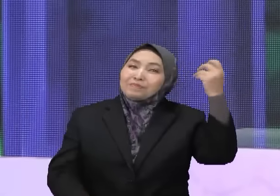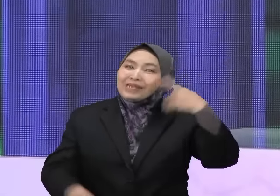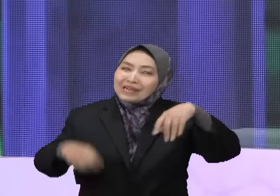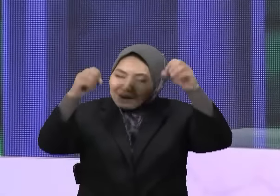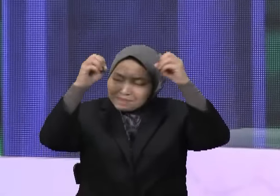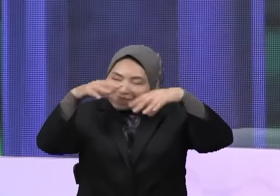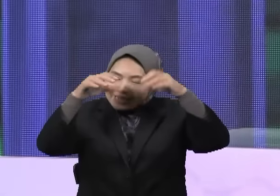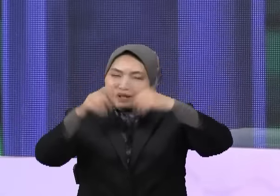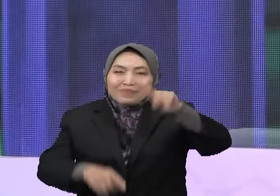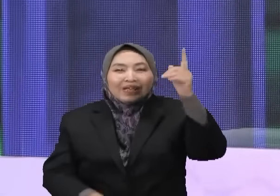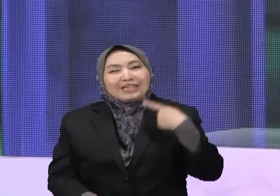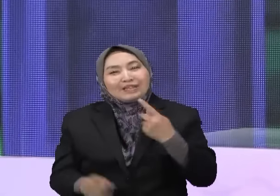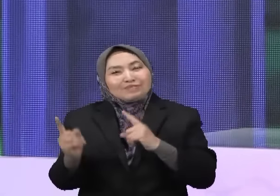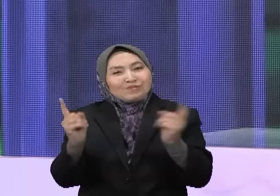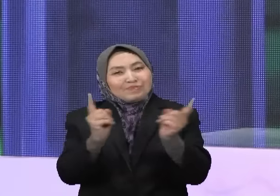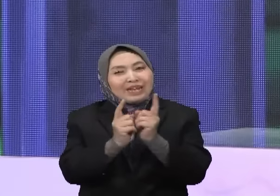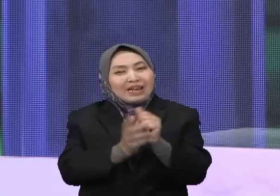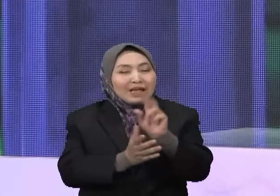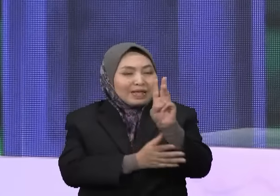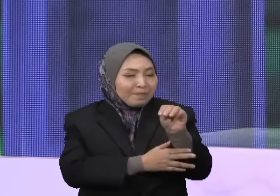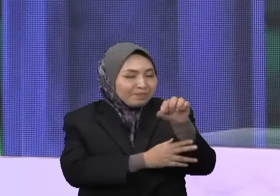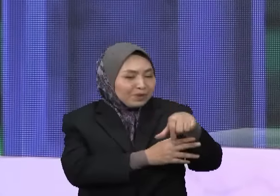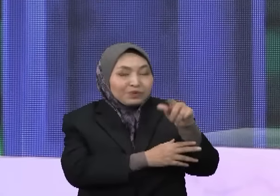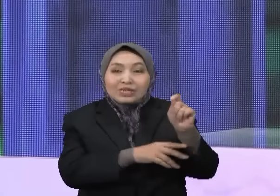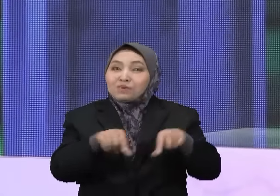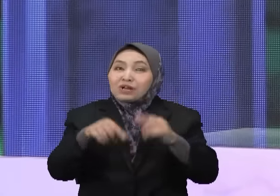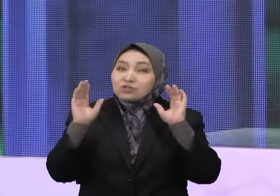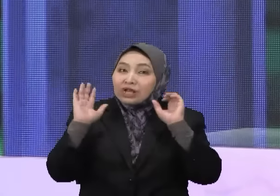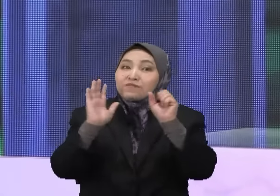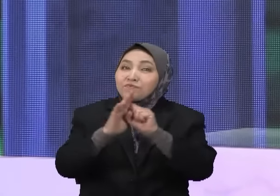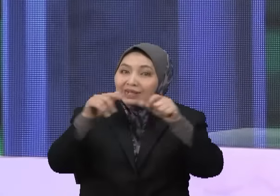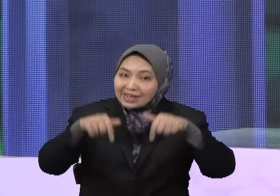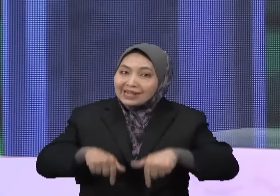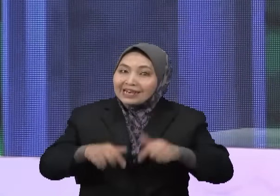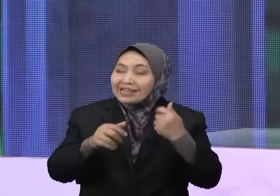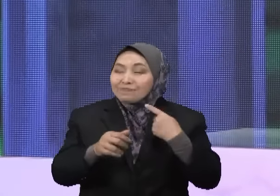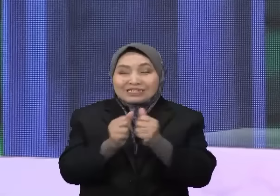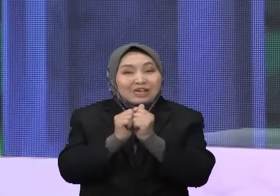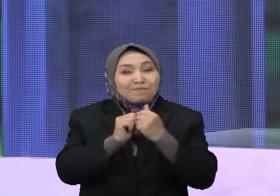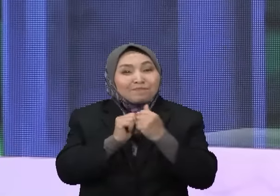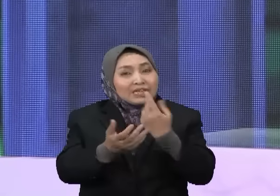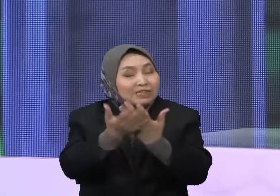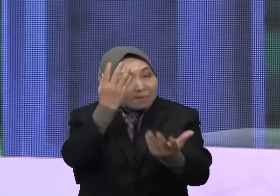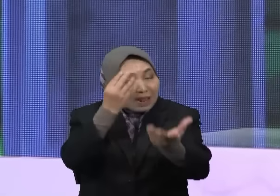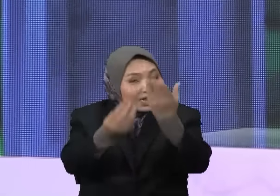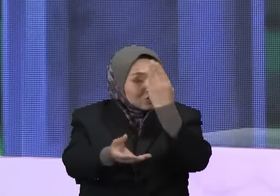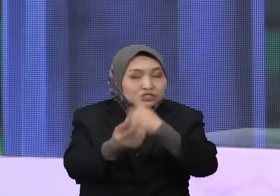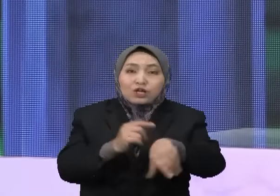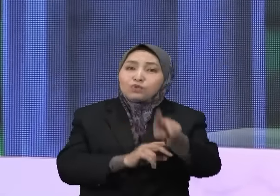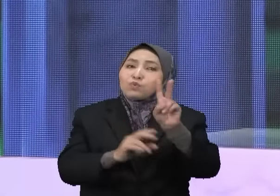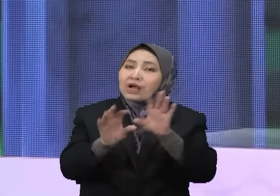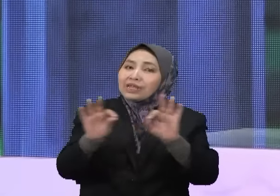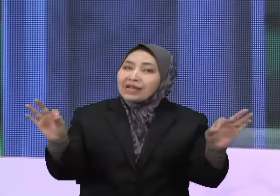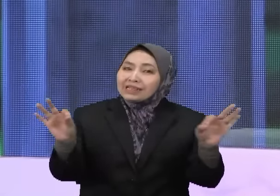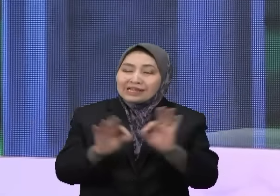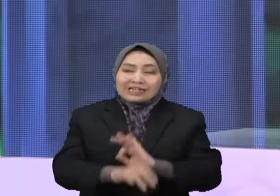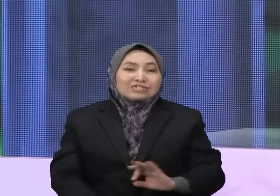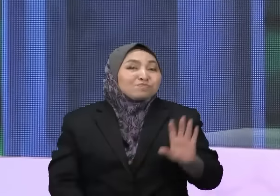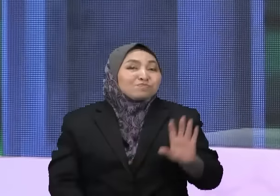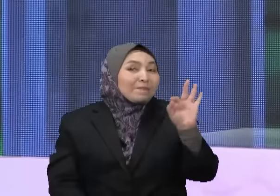Allah sekalian? Kita bertemu dalam My Quran Time, Quran Salat Infaq. Pada hari ini sama-sama kita ingin mendalami dua ayat, ayat yang ke-94